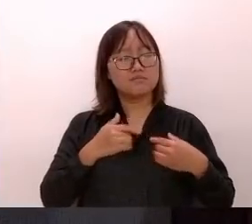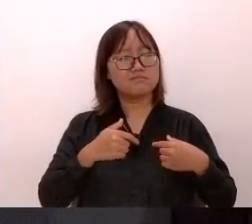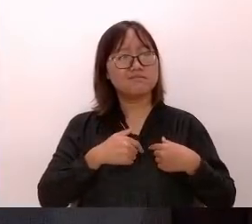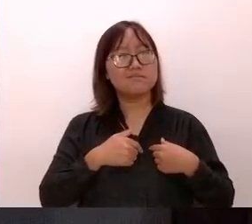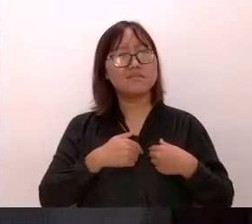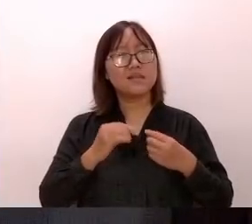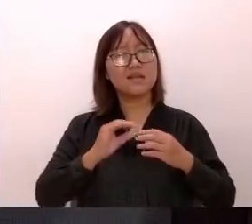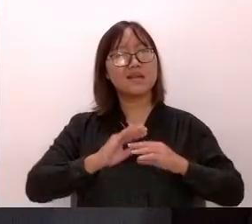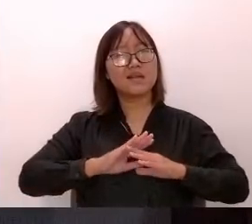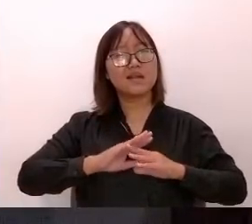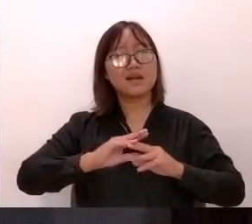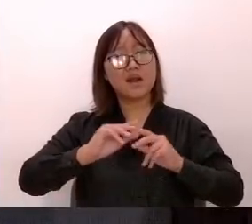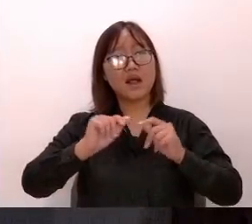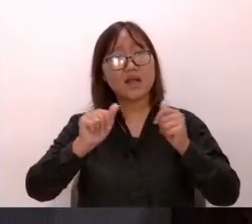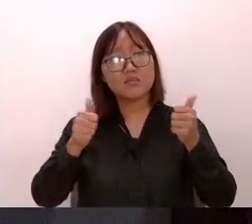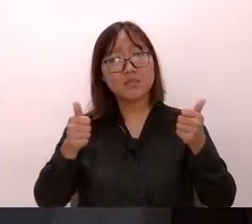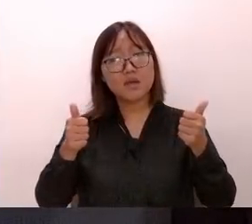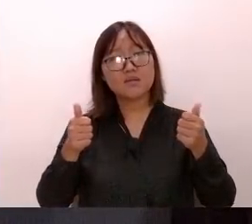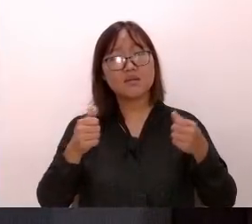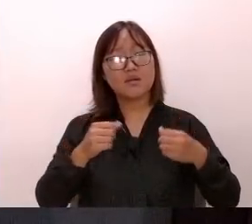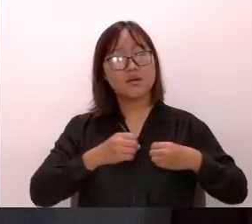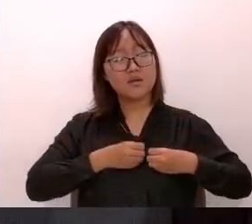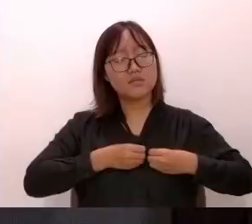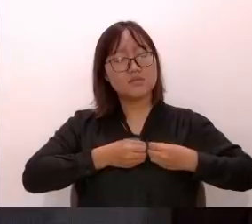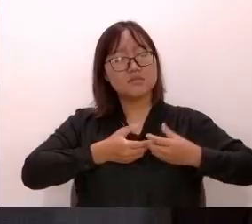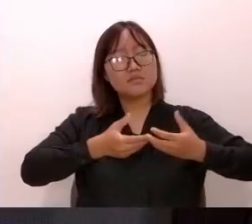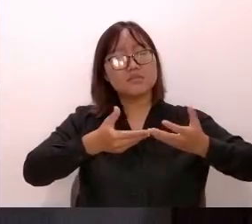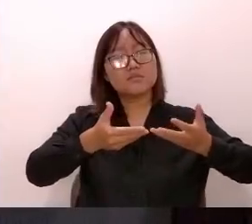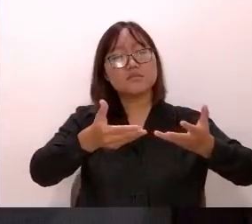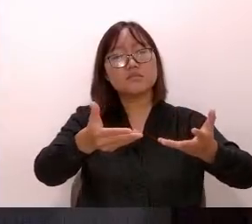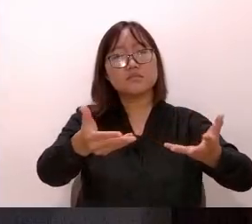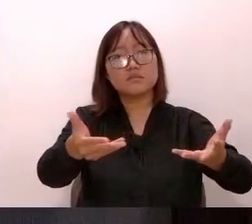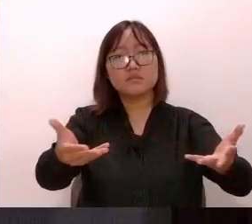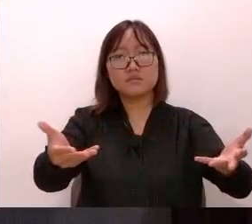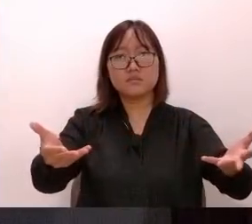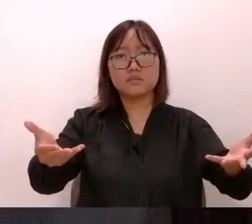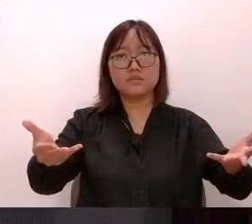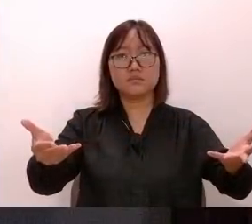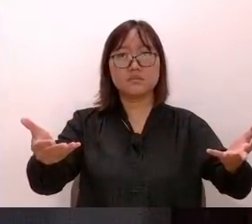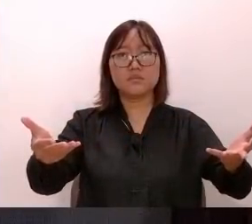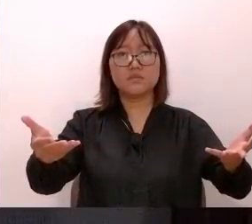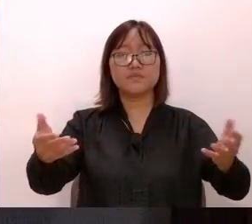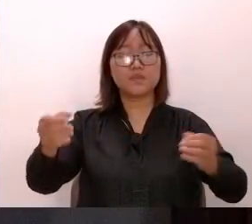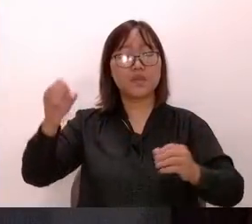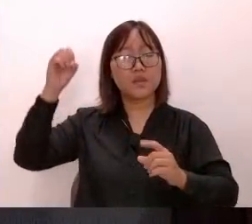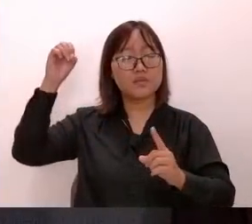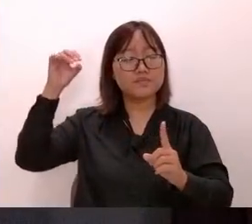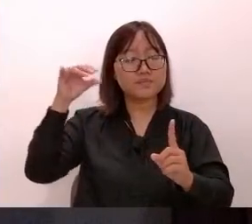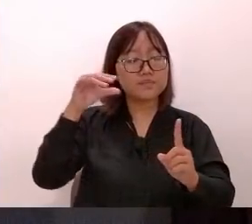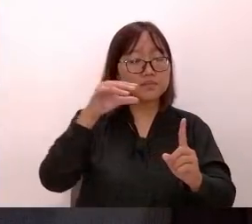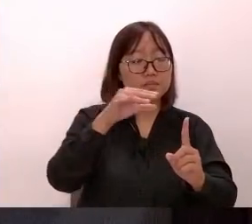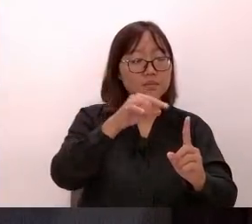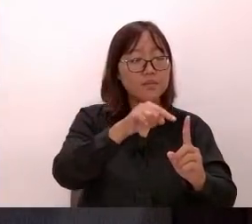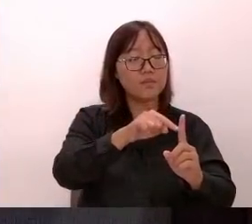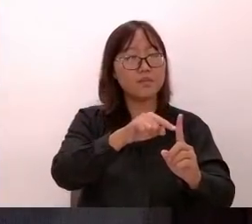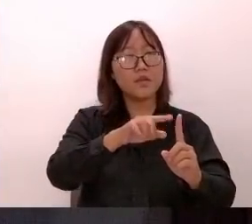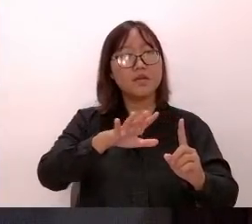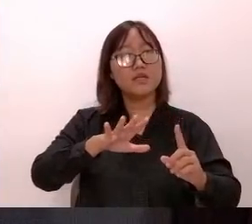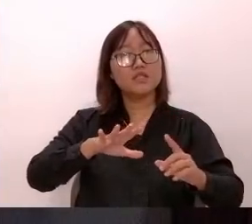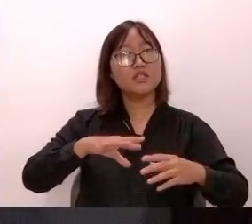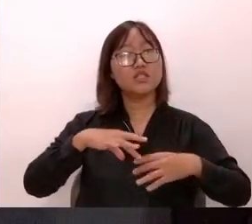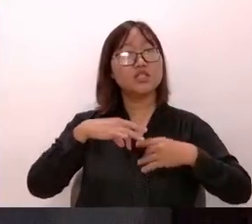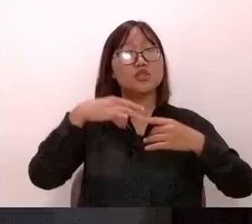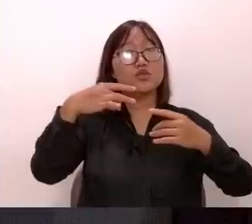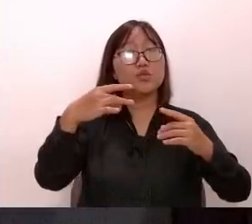meluapkan seluruh Samudera Rahmat ke atas jiwa-jiwa yang menghampiri sumber kerahimanmu